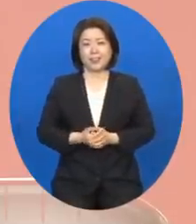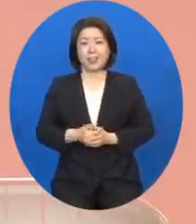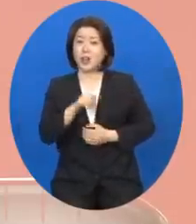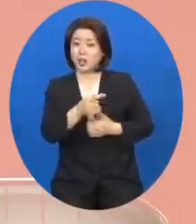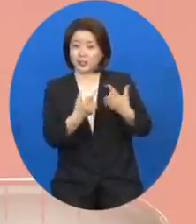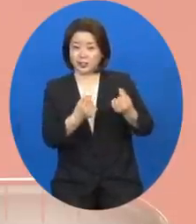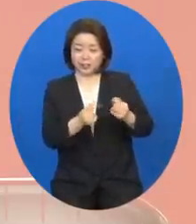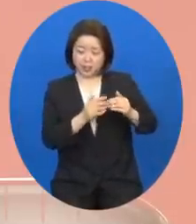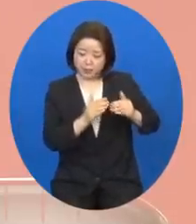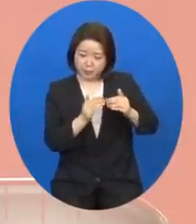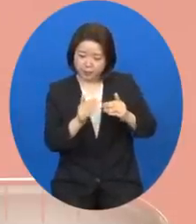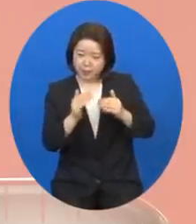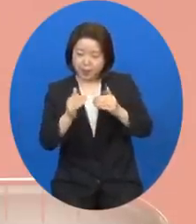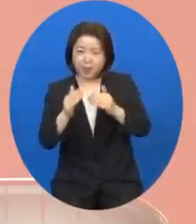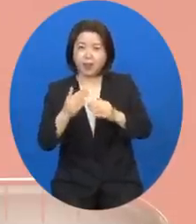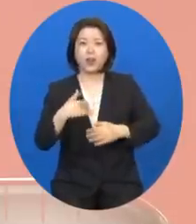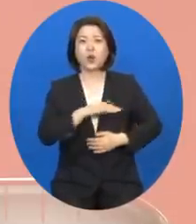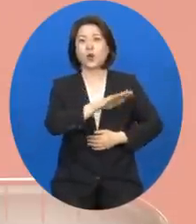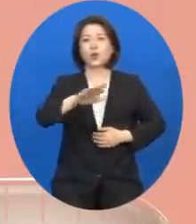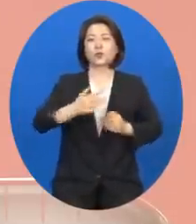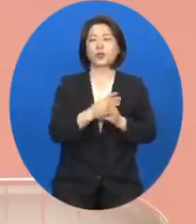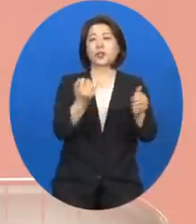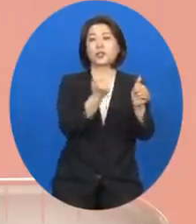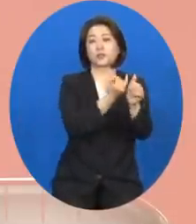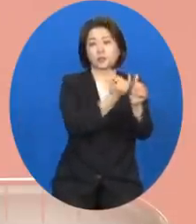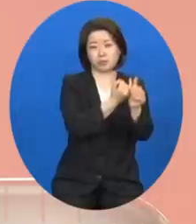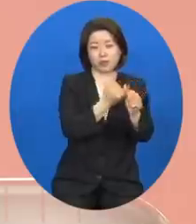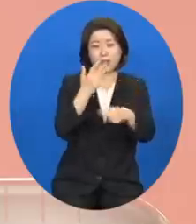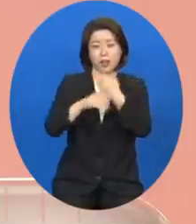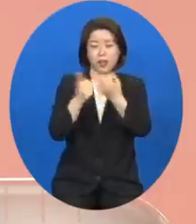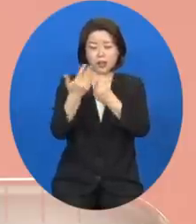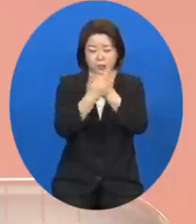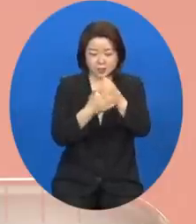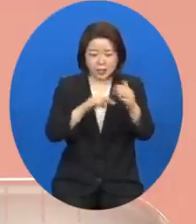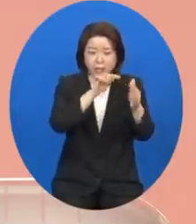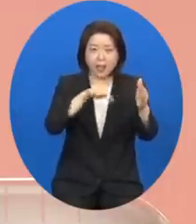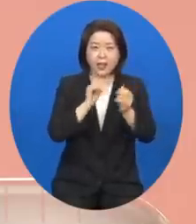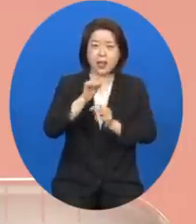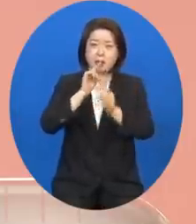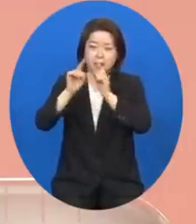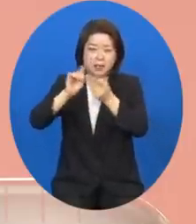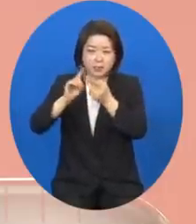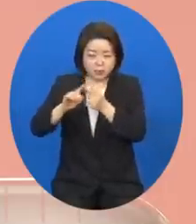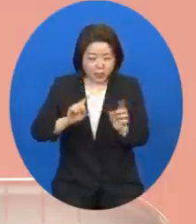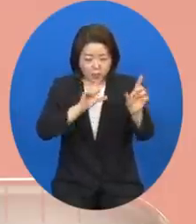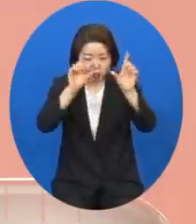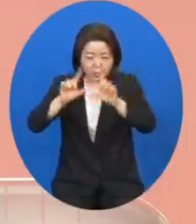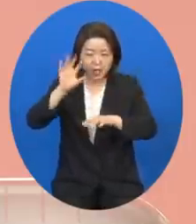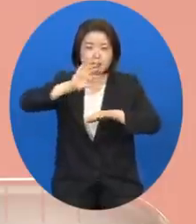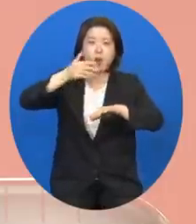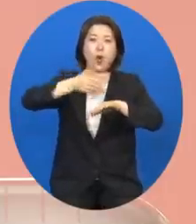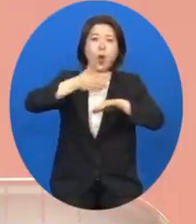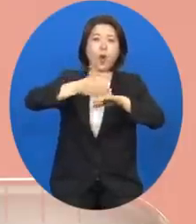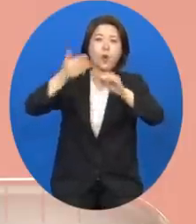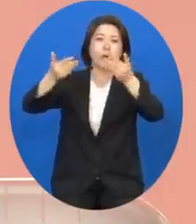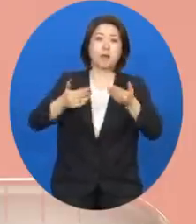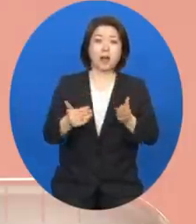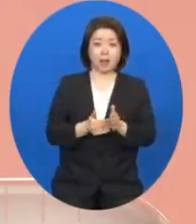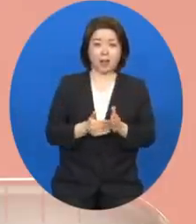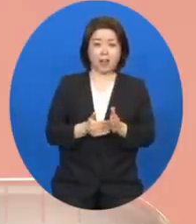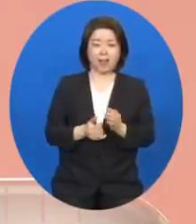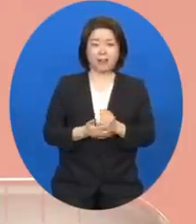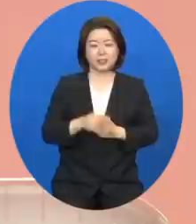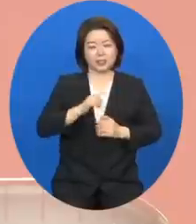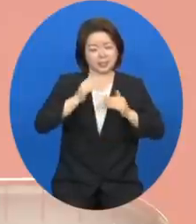그렇게 저희 부부가 하나님의 은혜 안에 말씀대로 사는 훈련을 받은 거예요. 물론